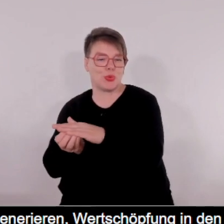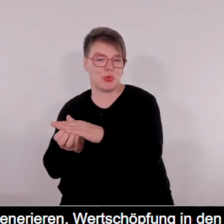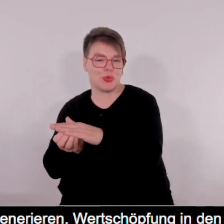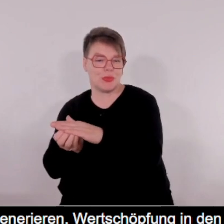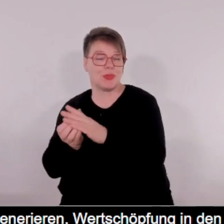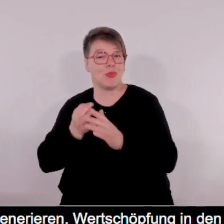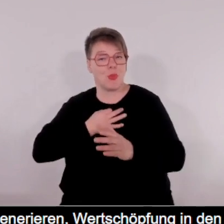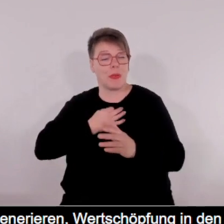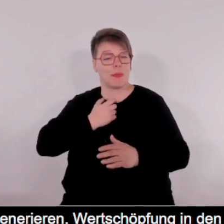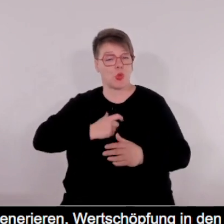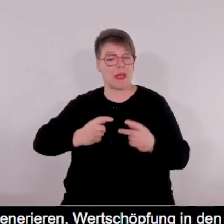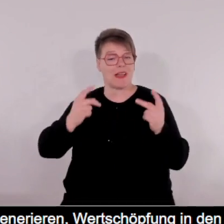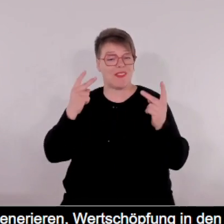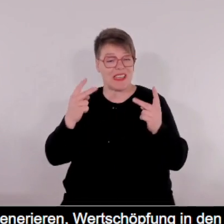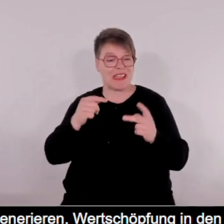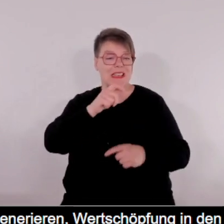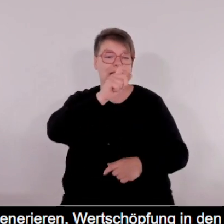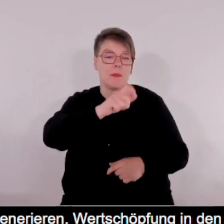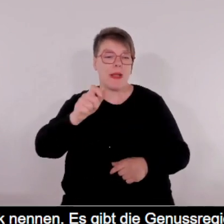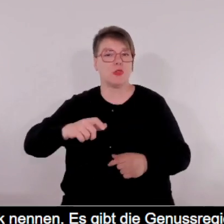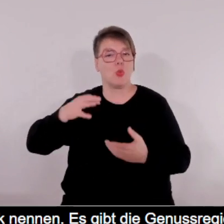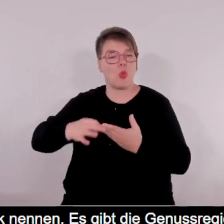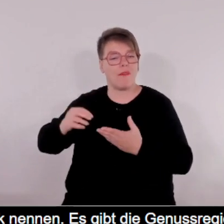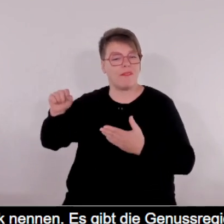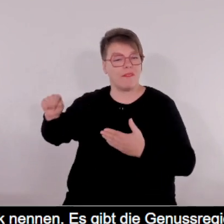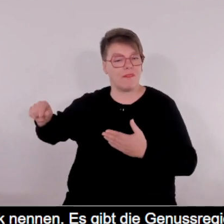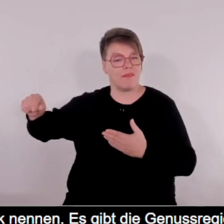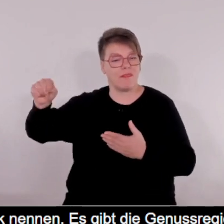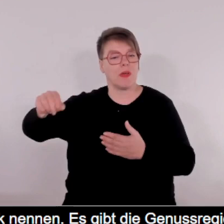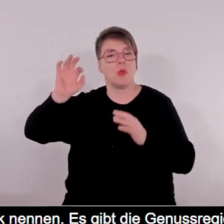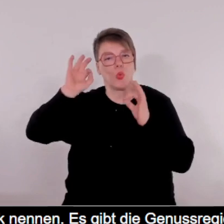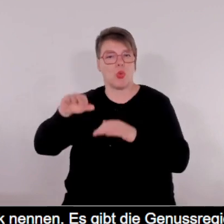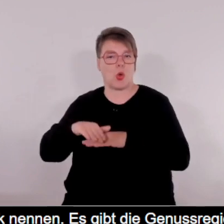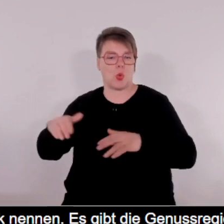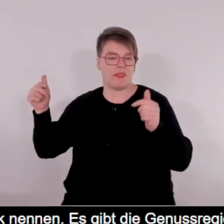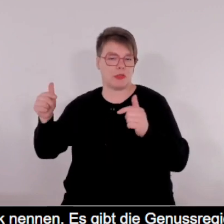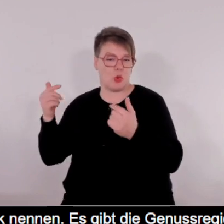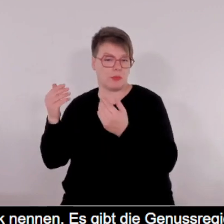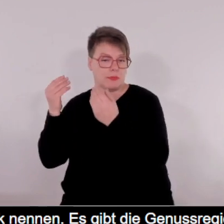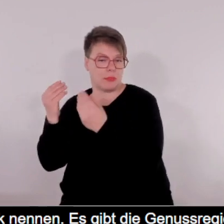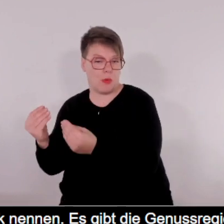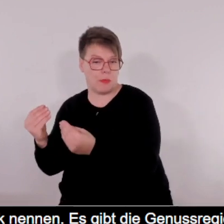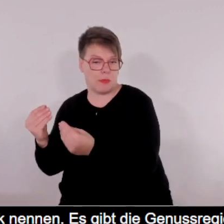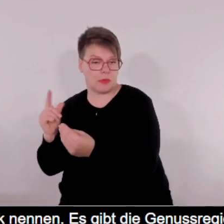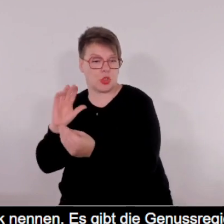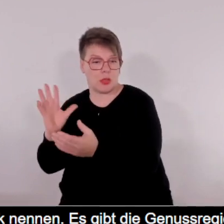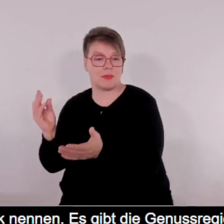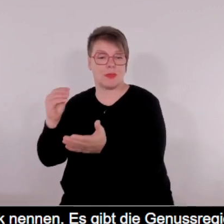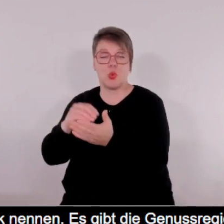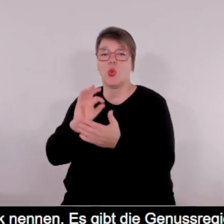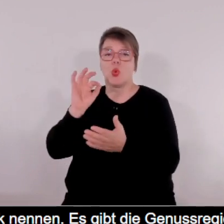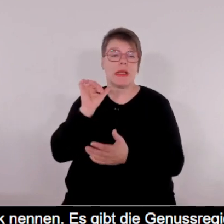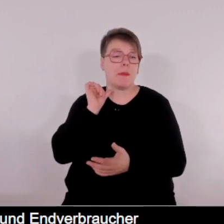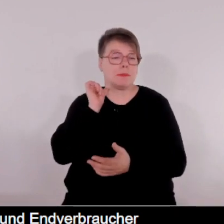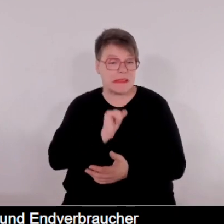immer wieder neu aufzulegen und auch zu unterstützen. Eine große Sorge, die ist natürlich aktuell auch gegeben.